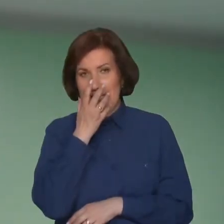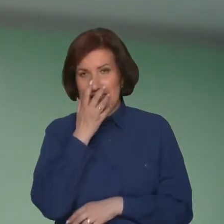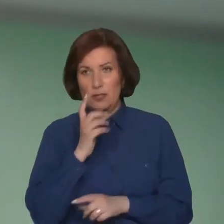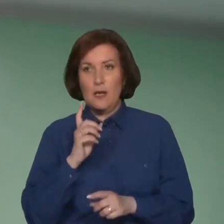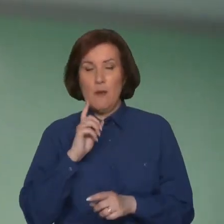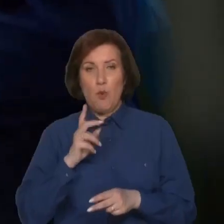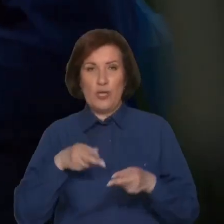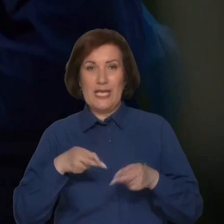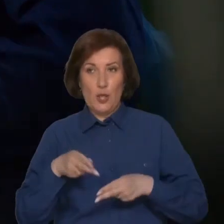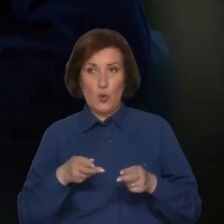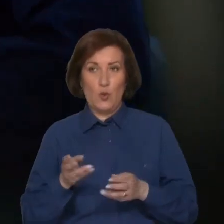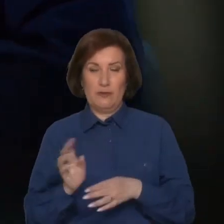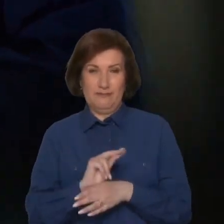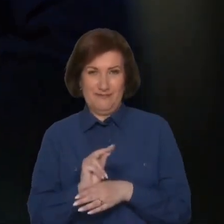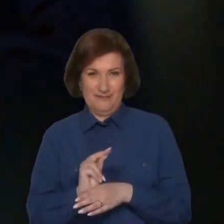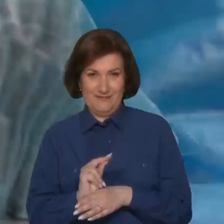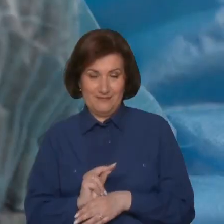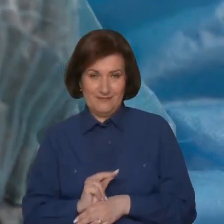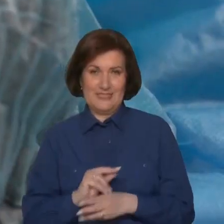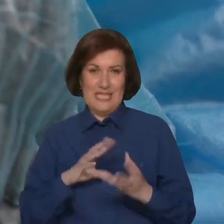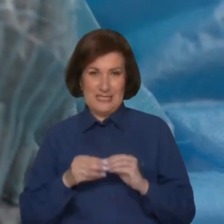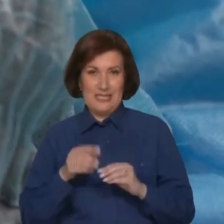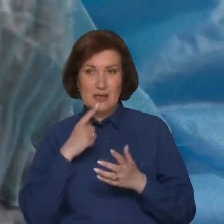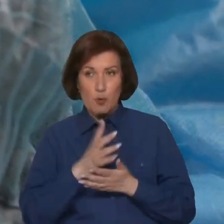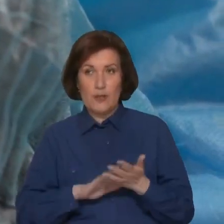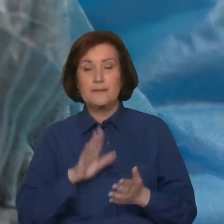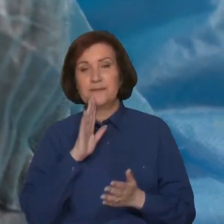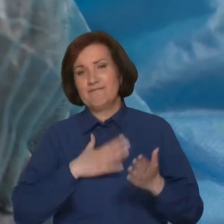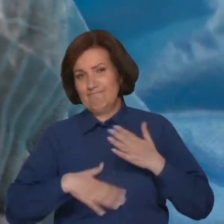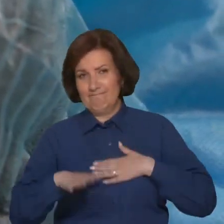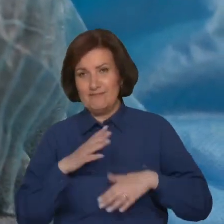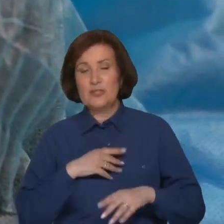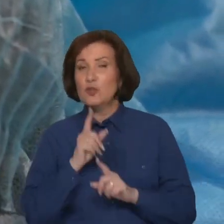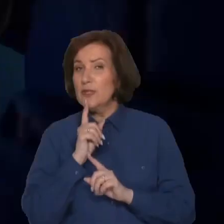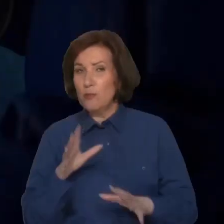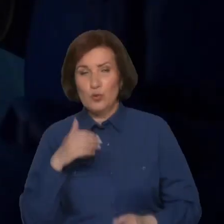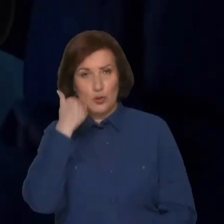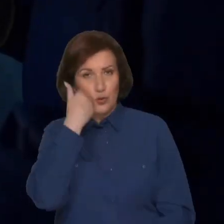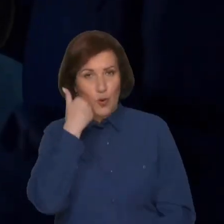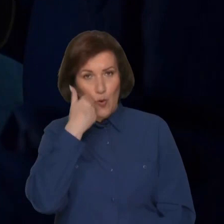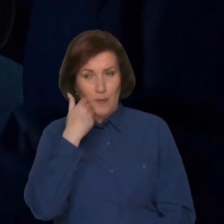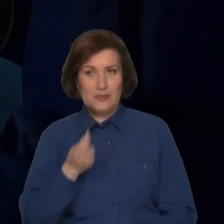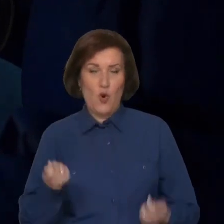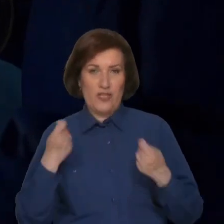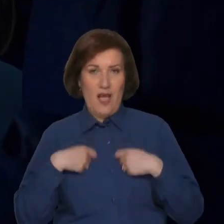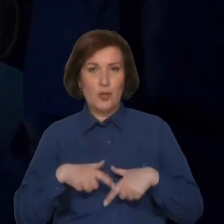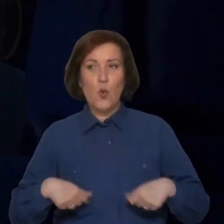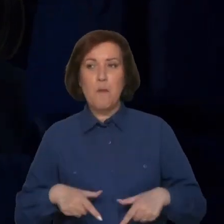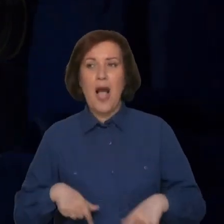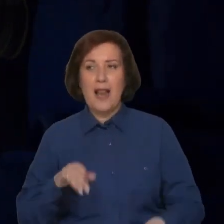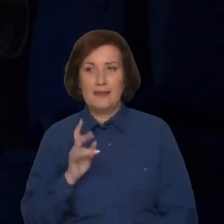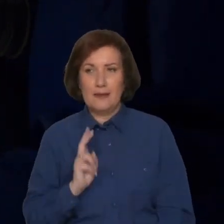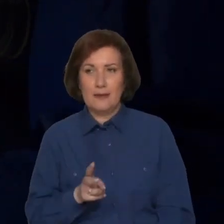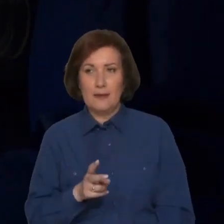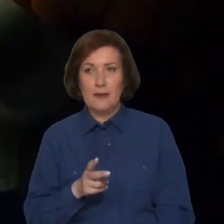Допоки пластичний хірург усуває на тілі наслідки поранення, Катерина радіє, що не буде соромитися одягати купальник. Це